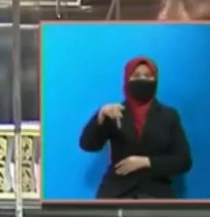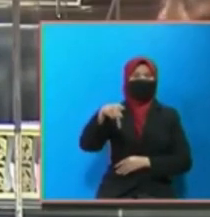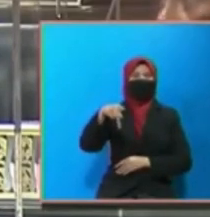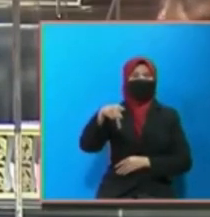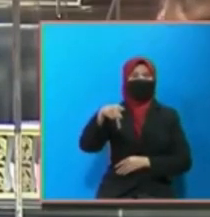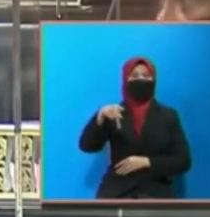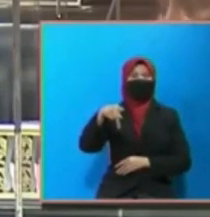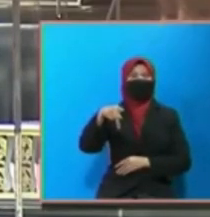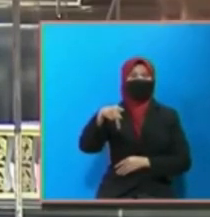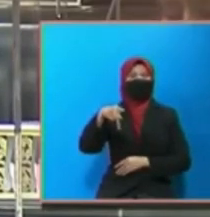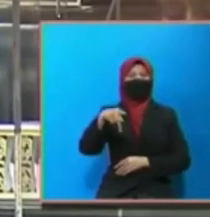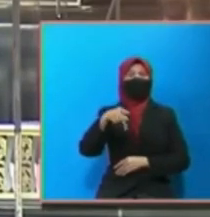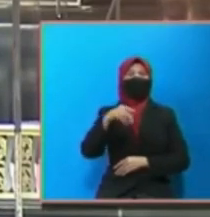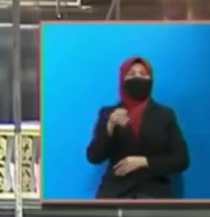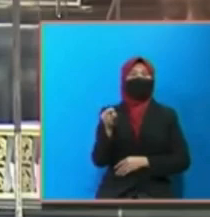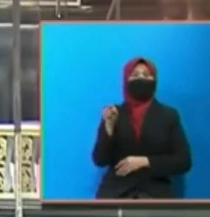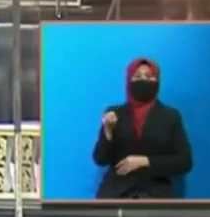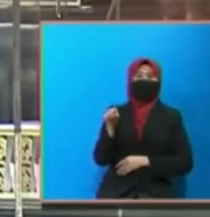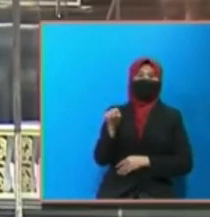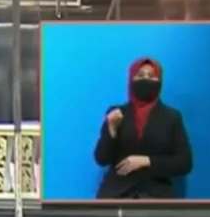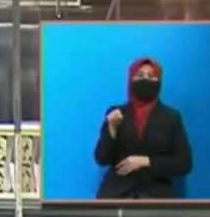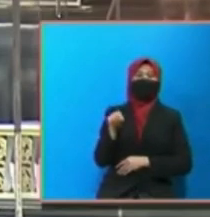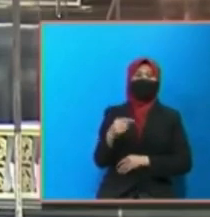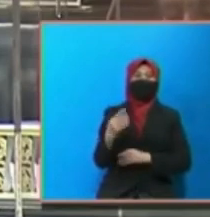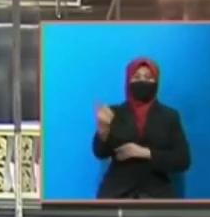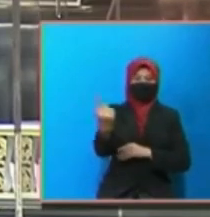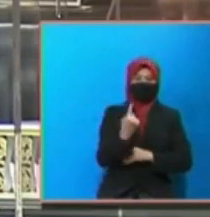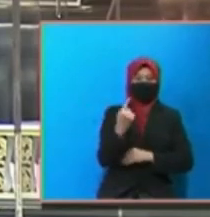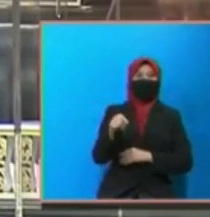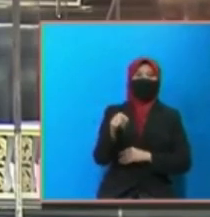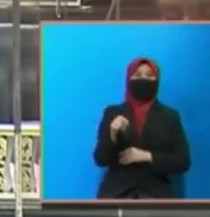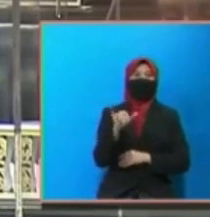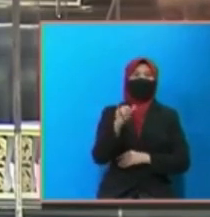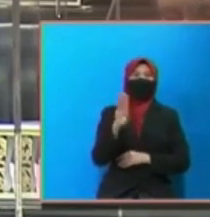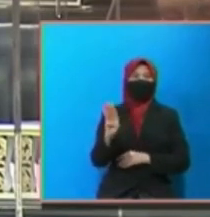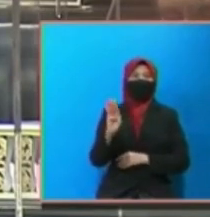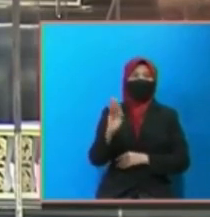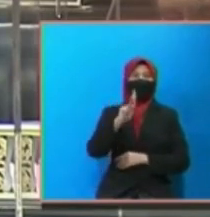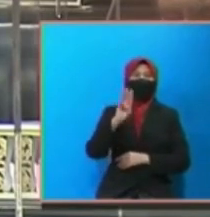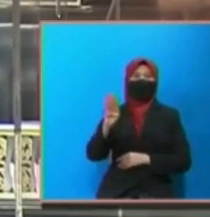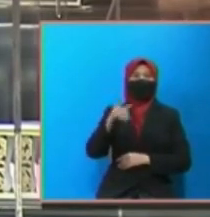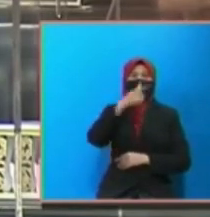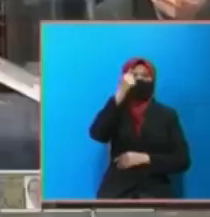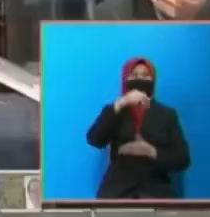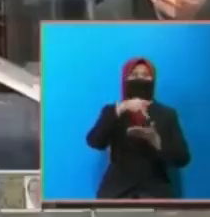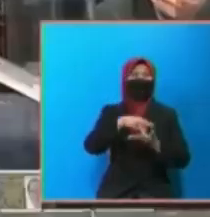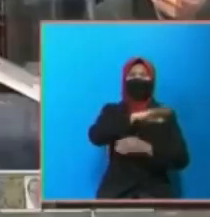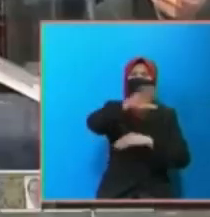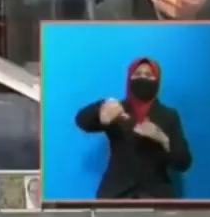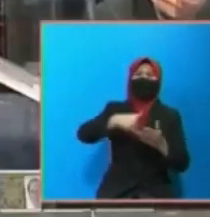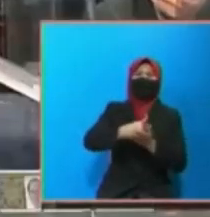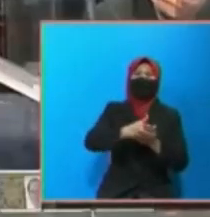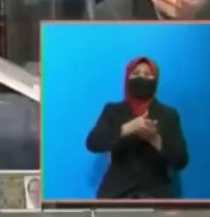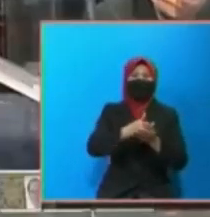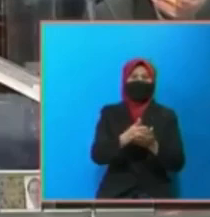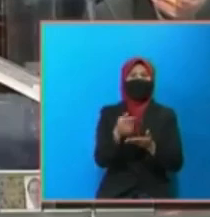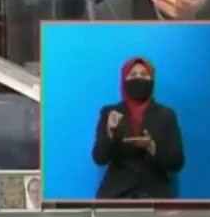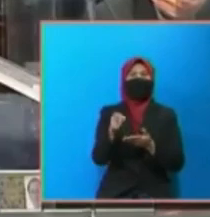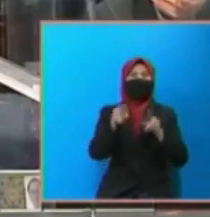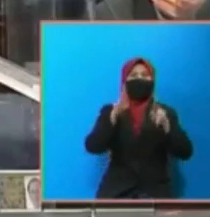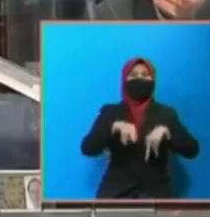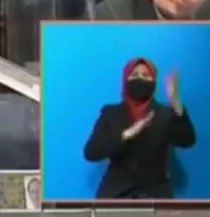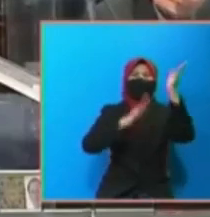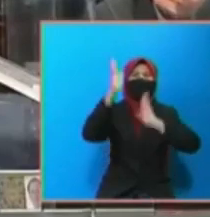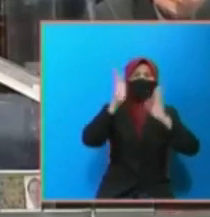summon Yang Berhormat Kota Baru ke dalam Dewan sekarang untuk beri penjelasan kerana kesannya kepada seluruh rakyat Malaysia sekarang. Tuan